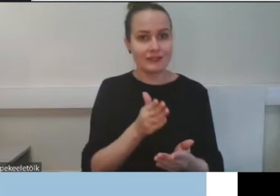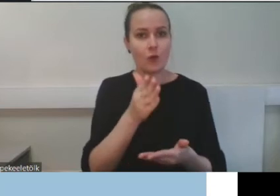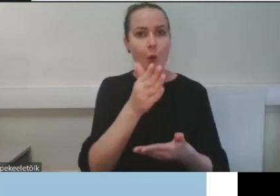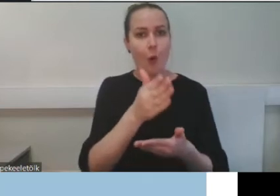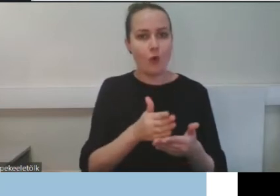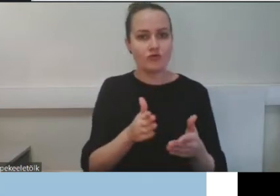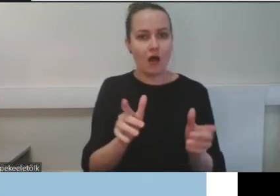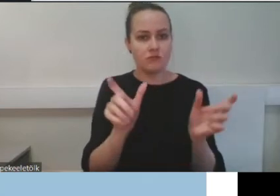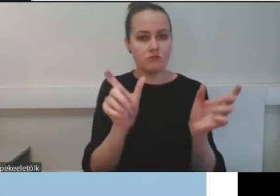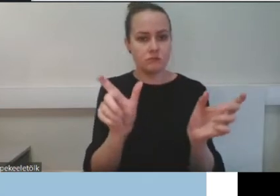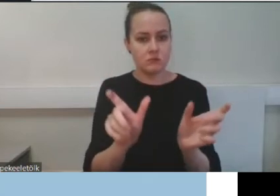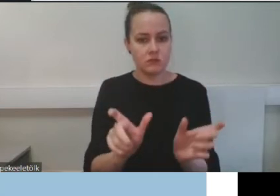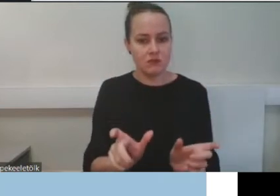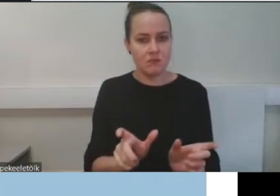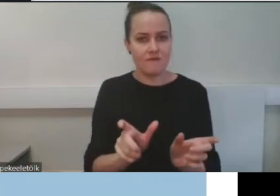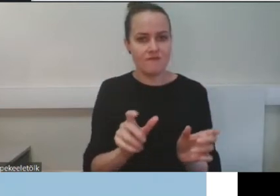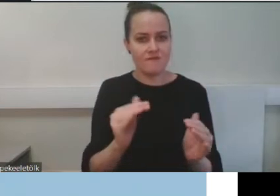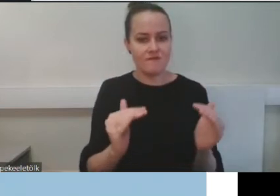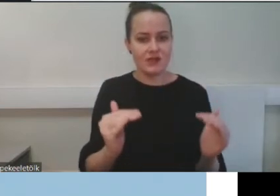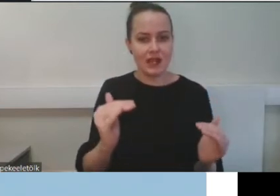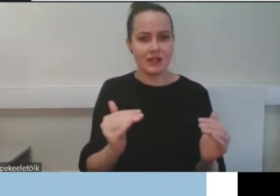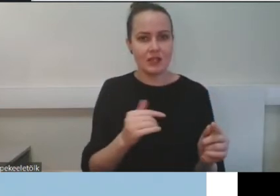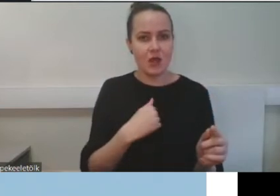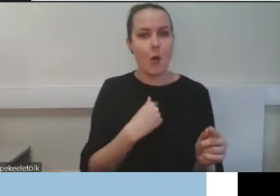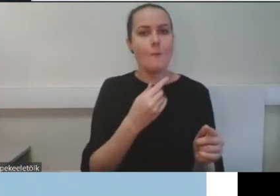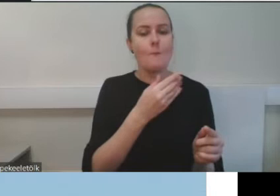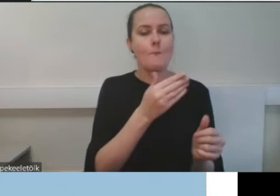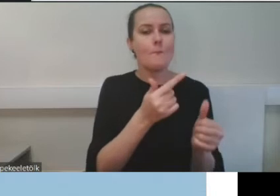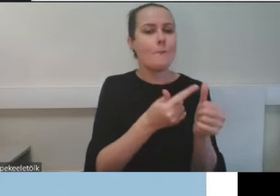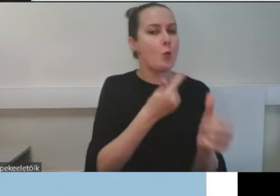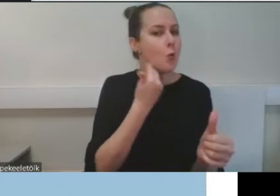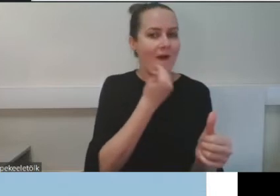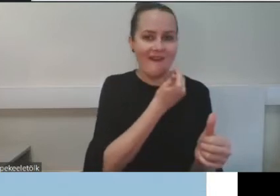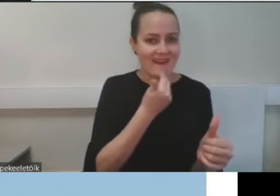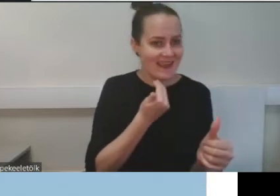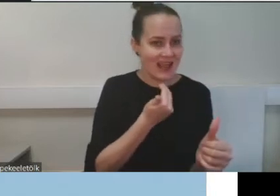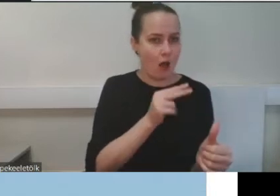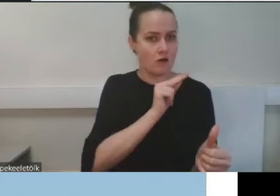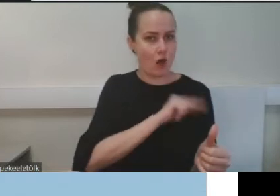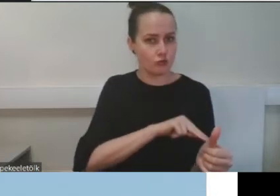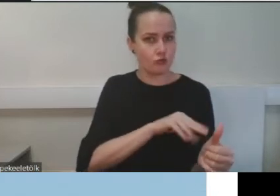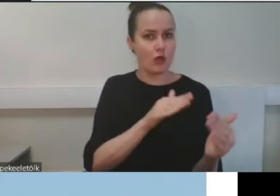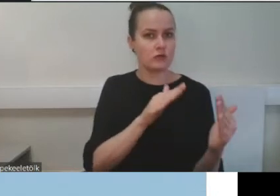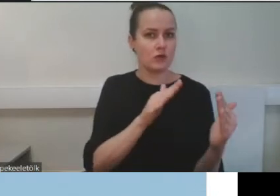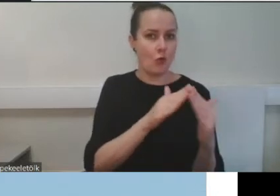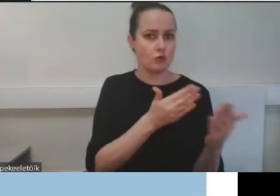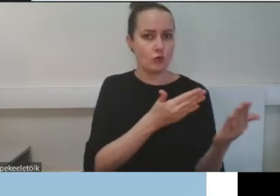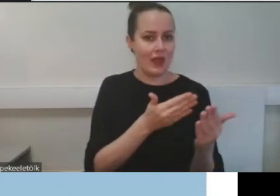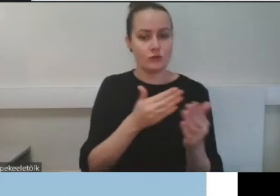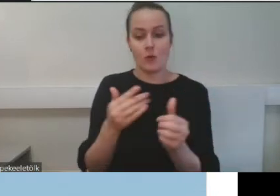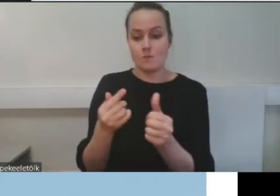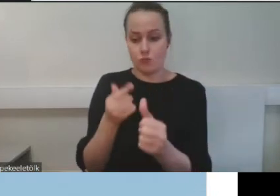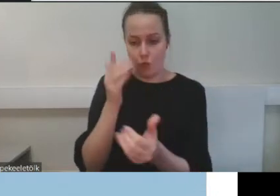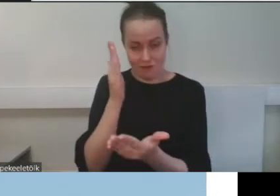Et kui nüüd see valik ära teha, valida periood ja aasta, siis avaneb